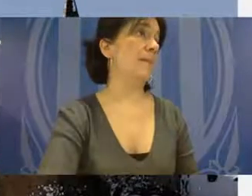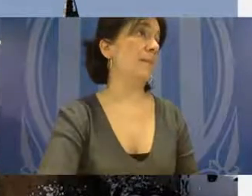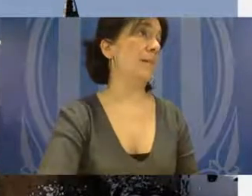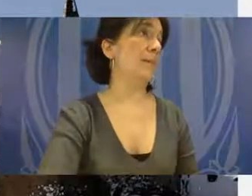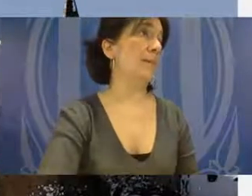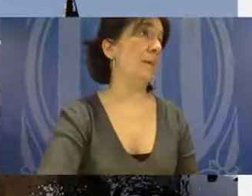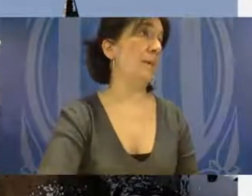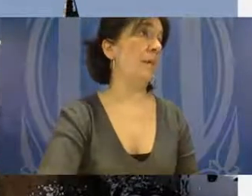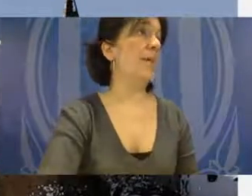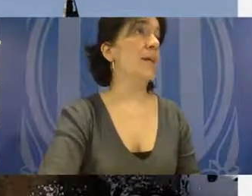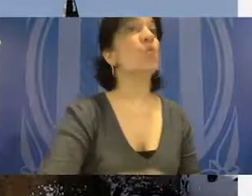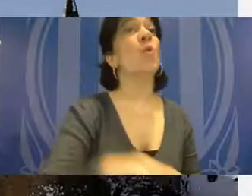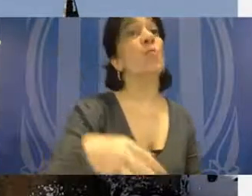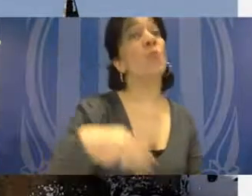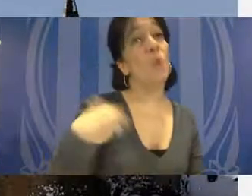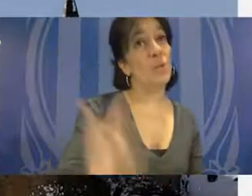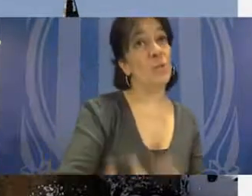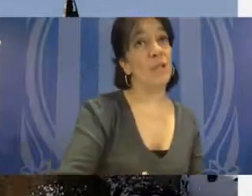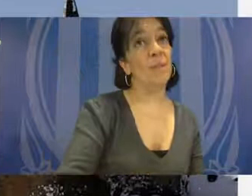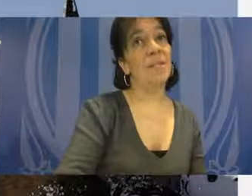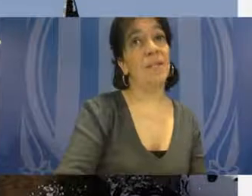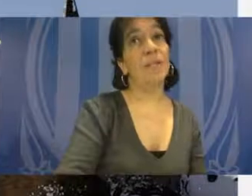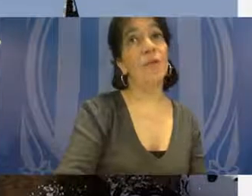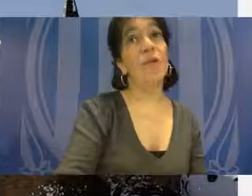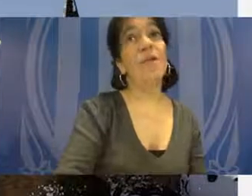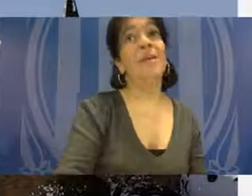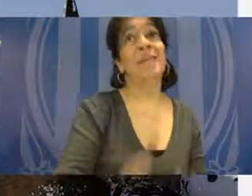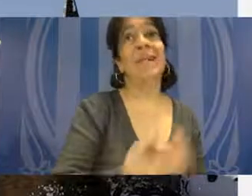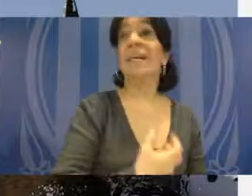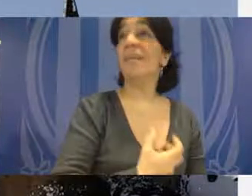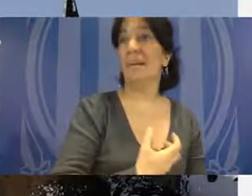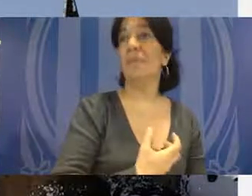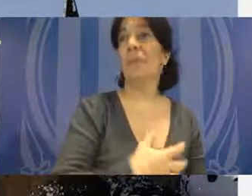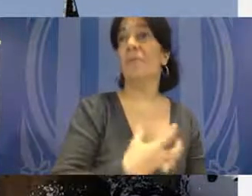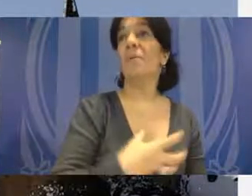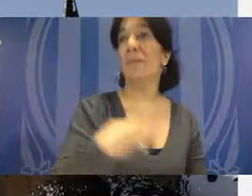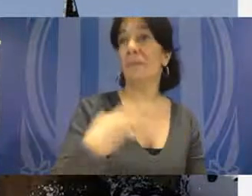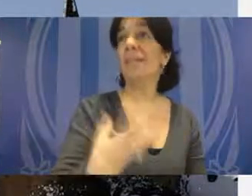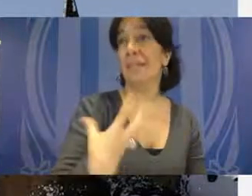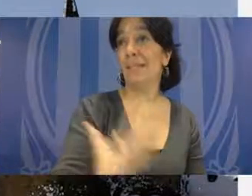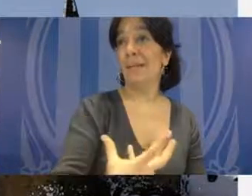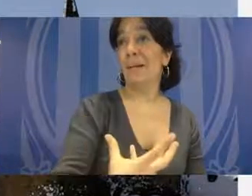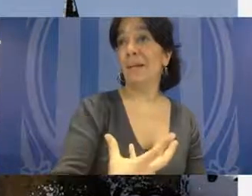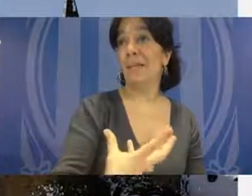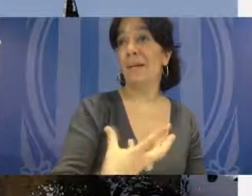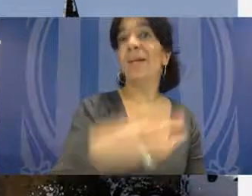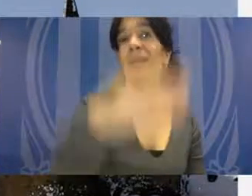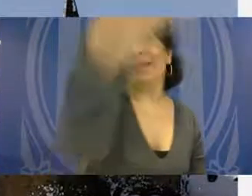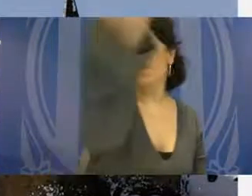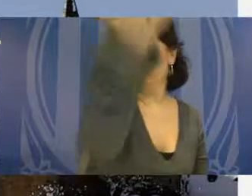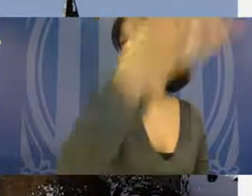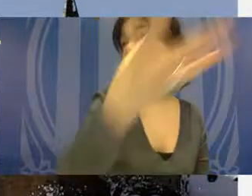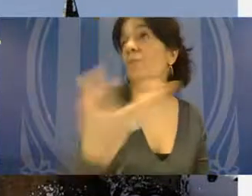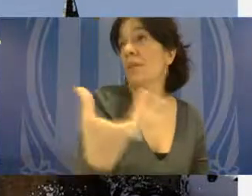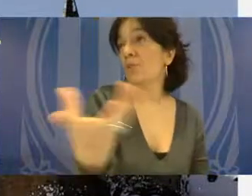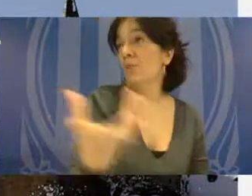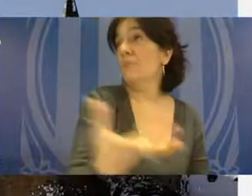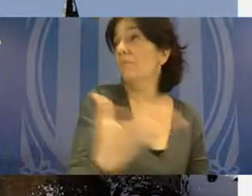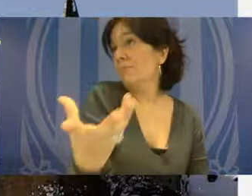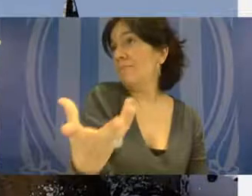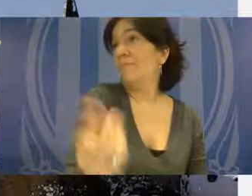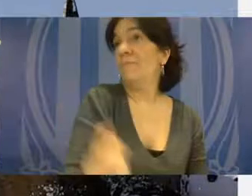de Sant Miquel del Fai. Llavors, quan ho mostrem al sector, s'engresquen perquè veuen imatges seves que han tingut un